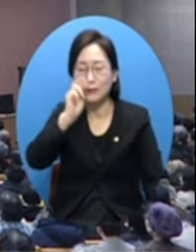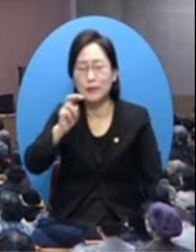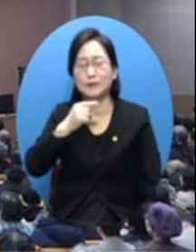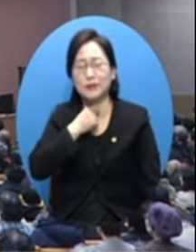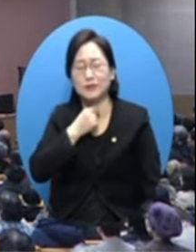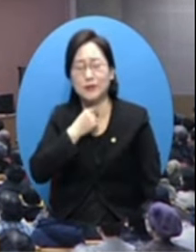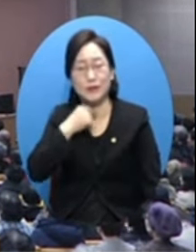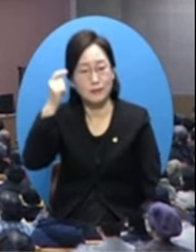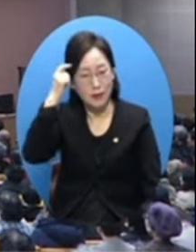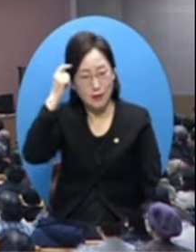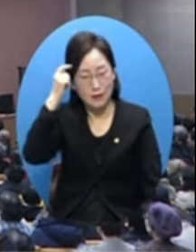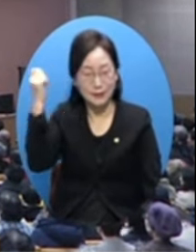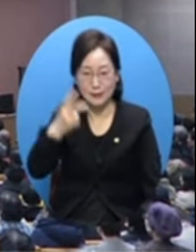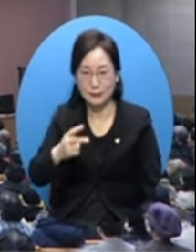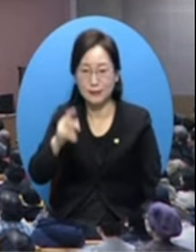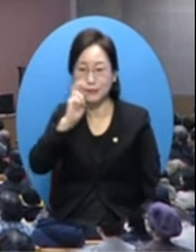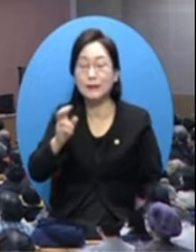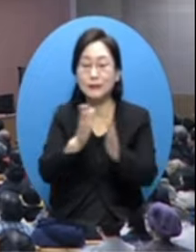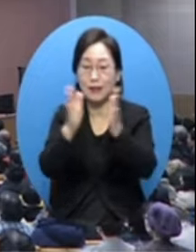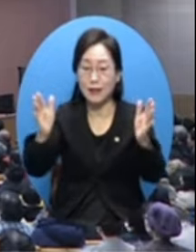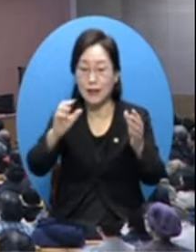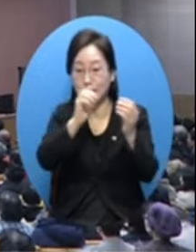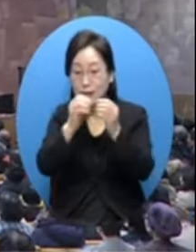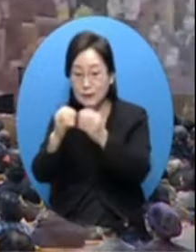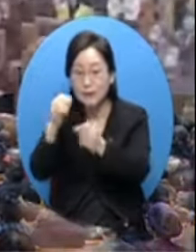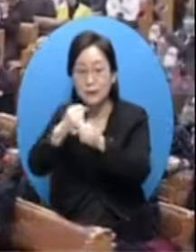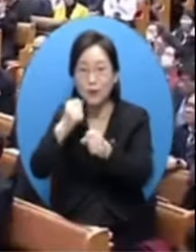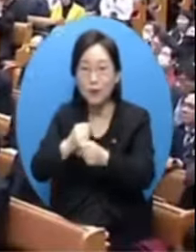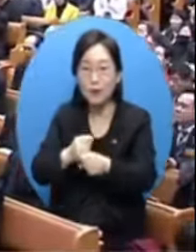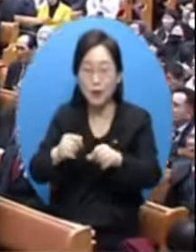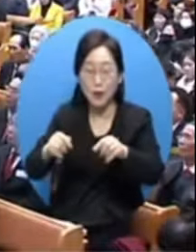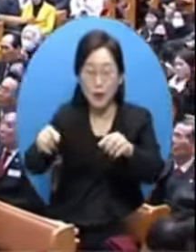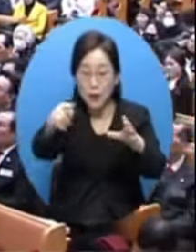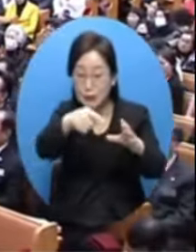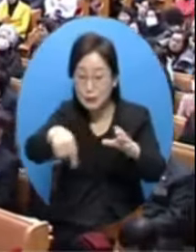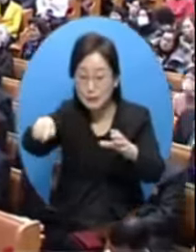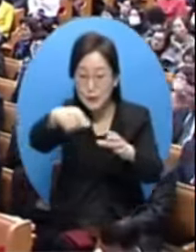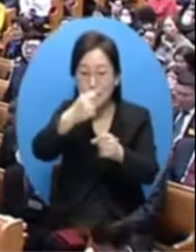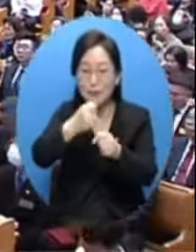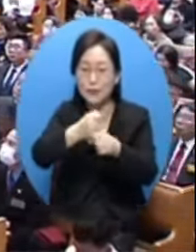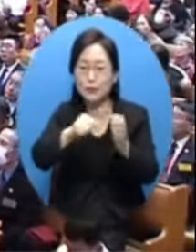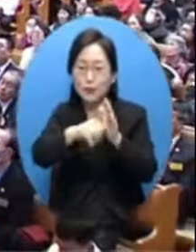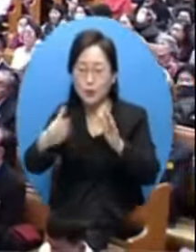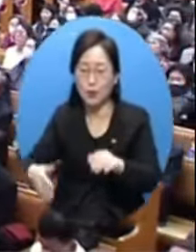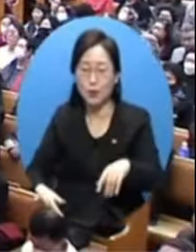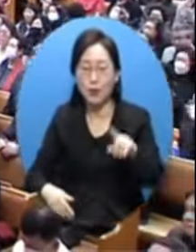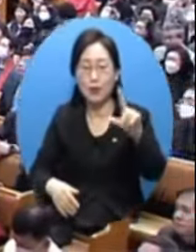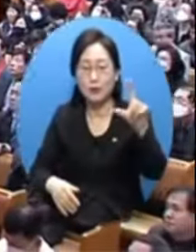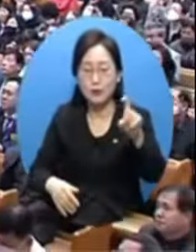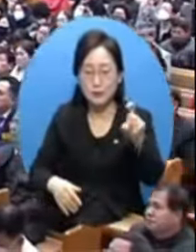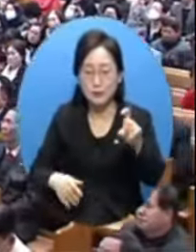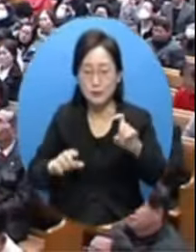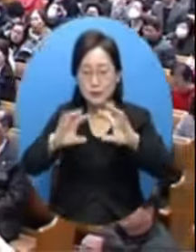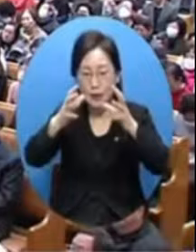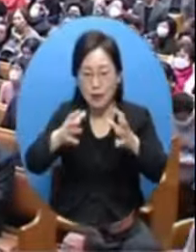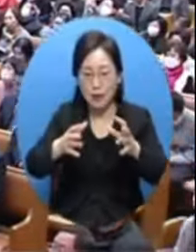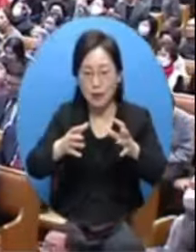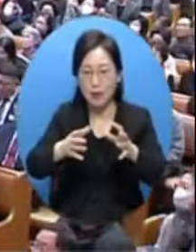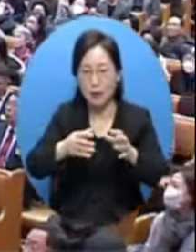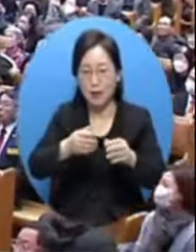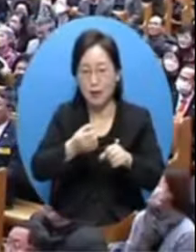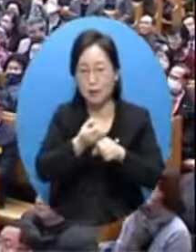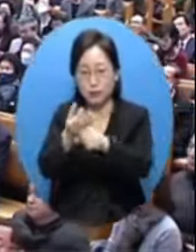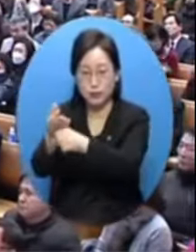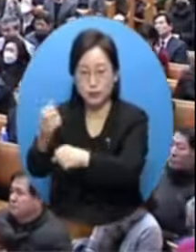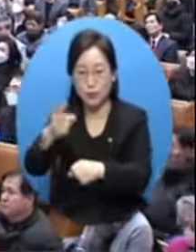합니다 그가 자고한 곡들이 음반과 공을 통해 널리 알려지고 십계 국 언어로 번역된 성가곡 주님께 모든 것을 맡깁니다